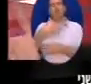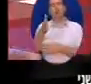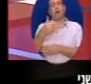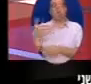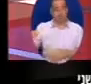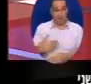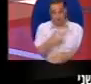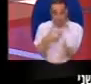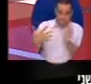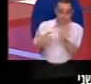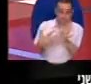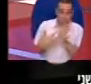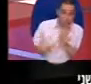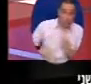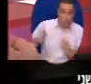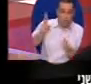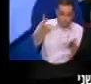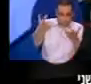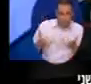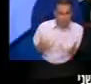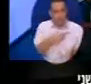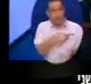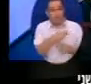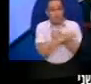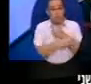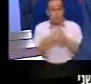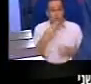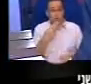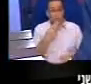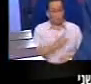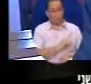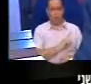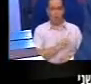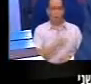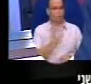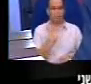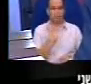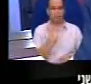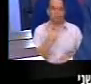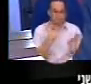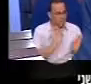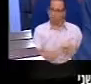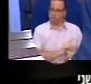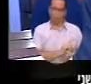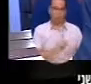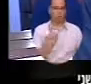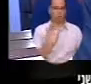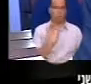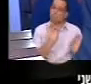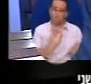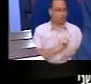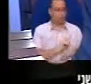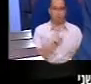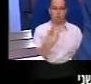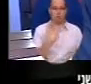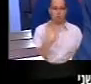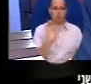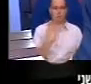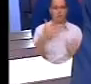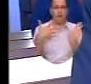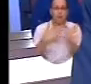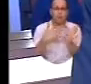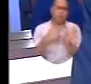יבדקו אותם יותר חמור מאשר סטודנט רגיל? לא, ממש לא. ממש לא. ממש לא.